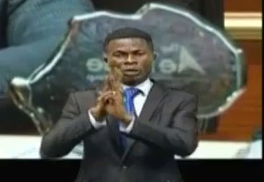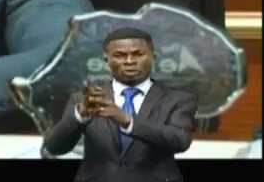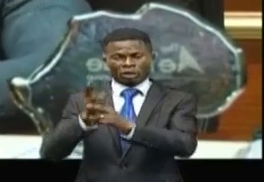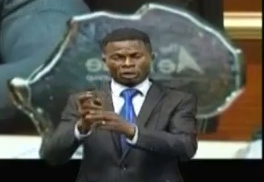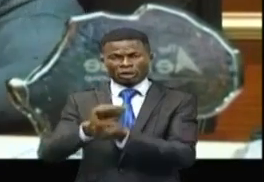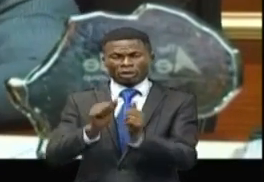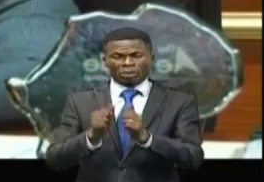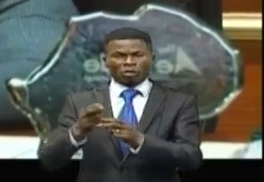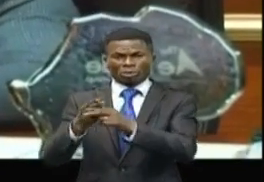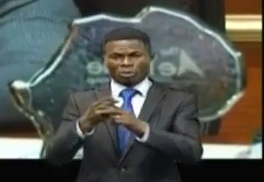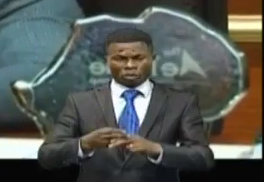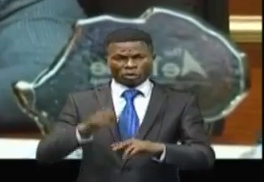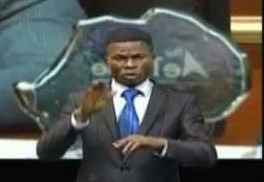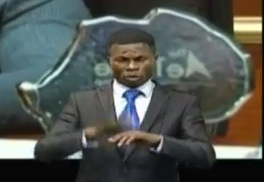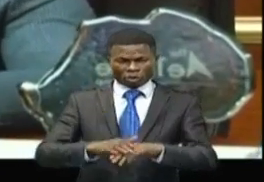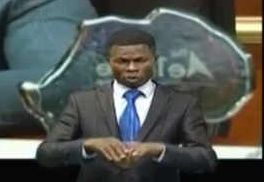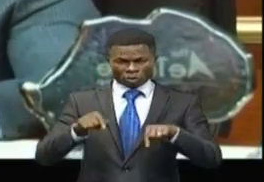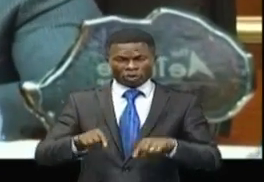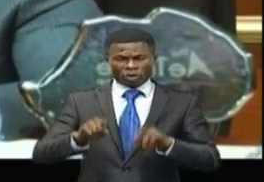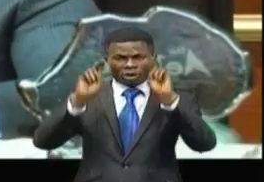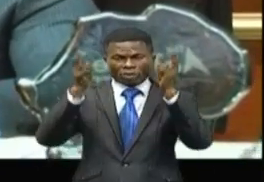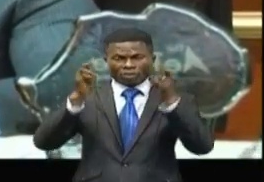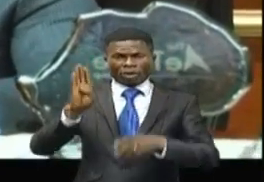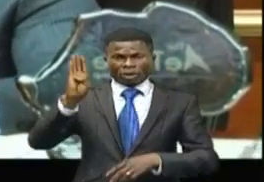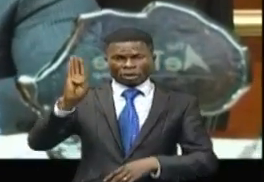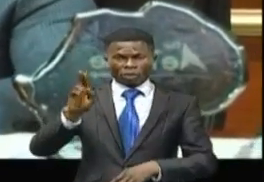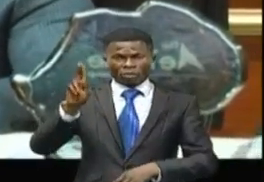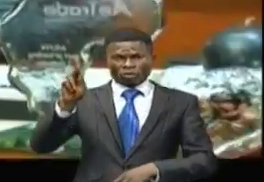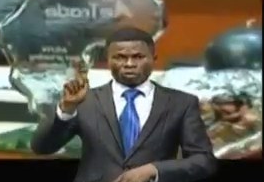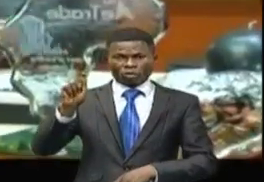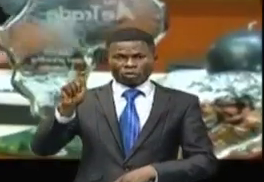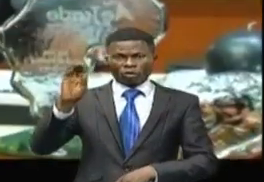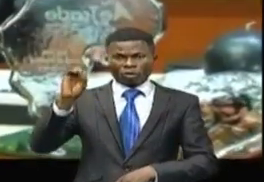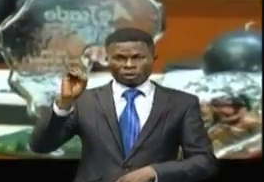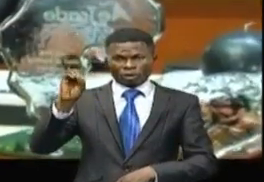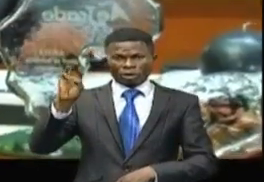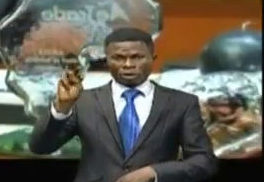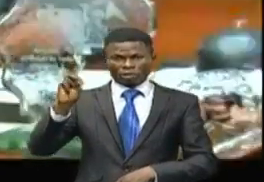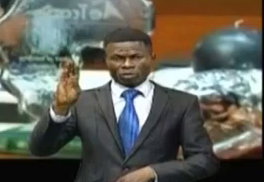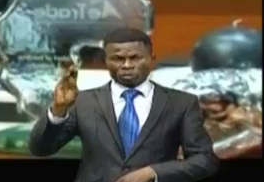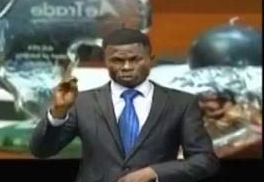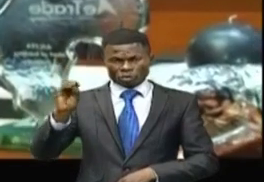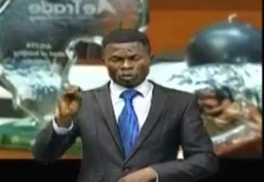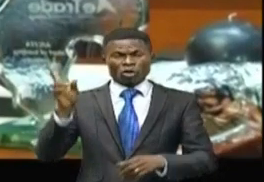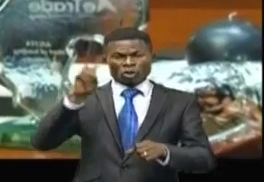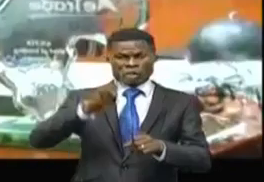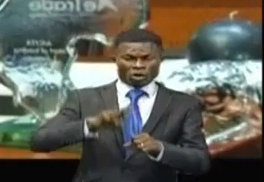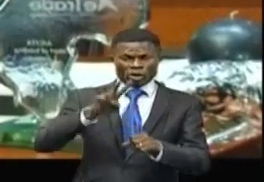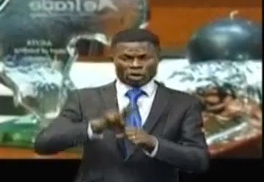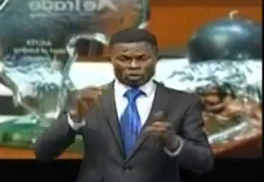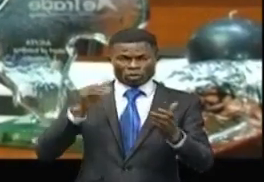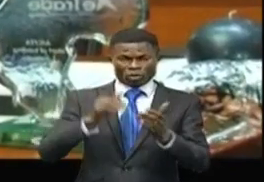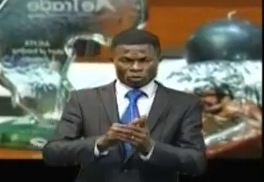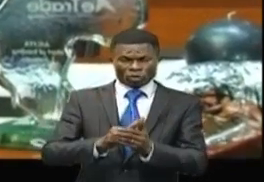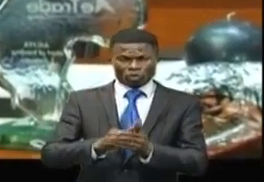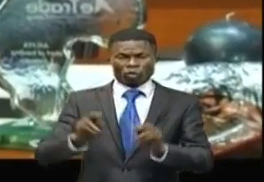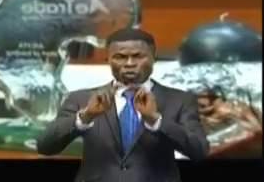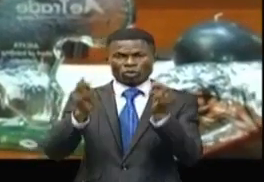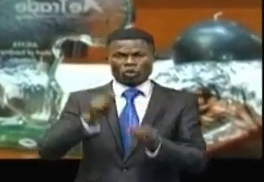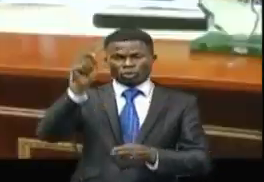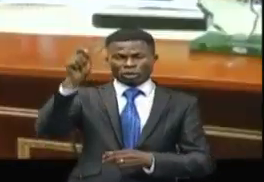tendu observé aujourd'hui à butembo consécutive à un regain de violence contre la monusco